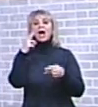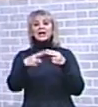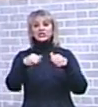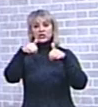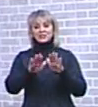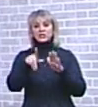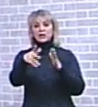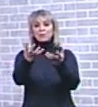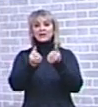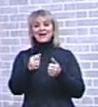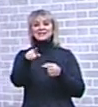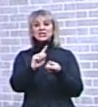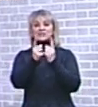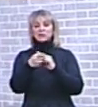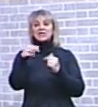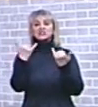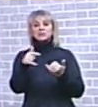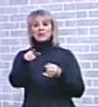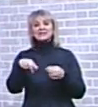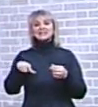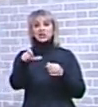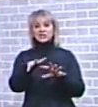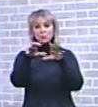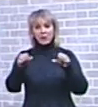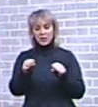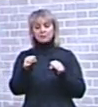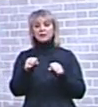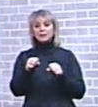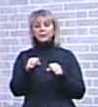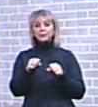Окончательное решение о принятии изменений теперь за Донским парламентом.